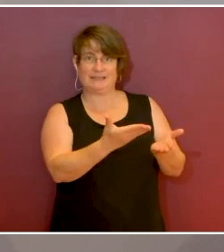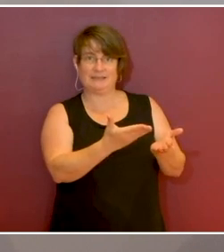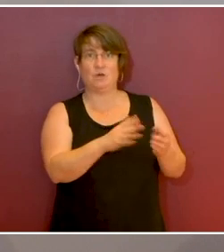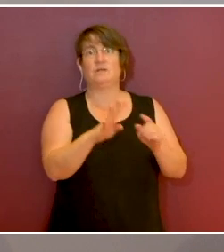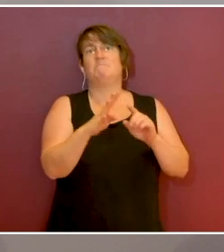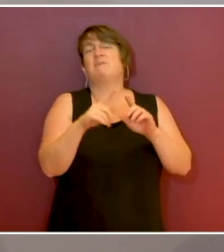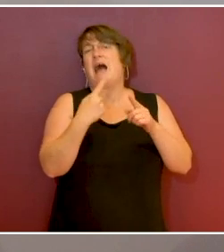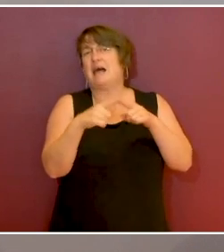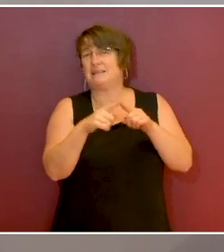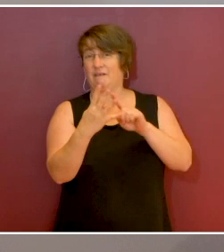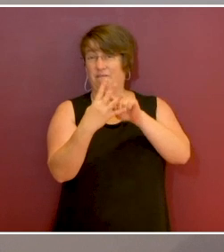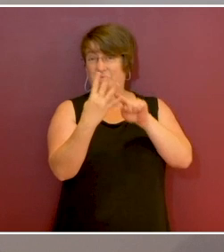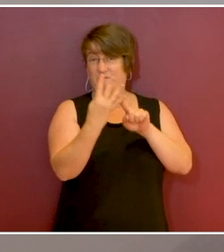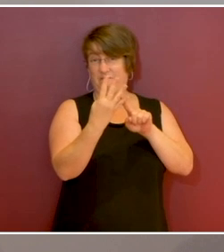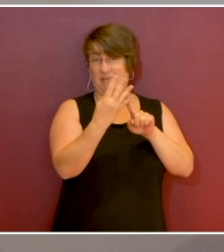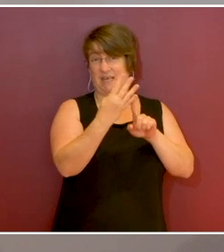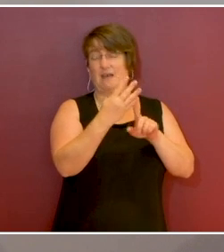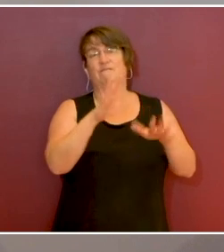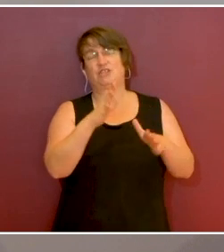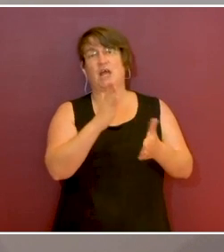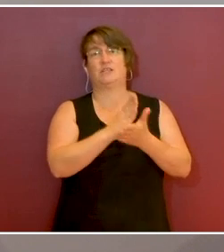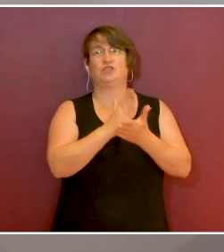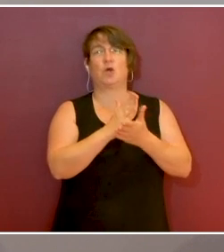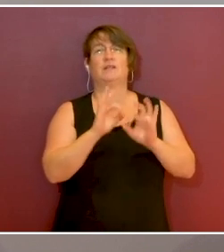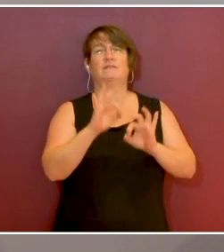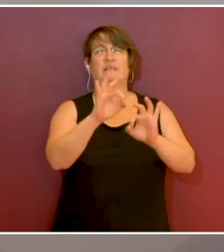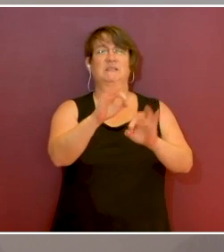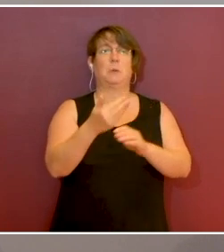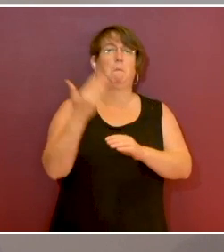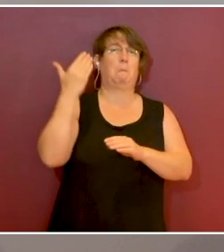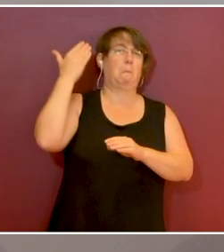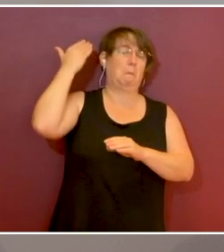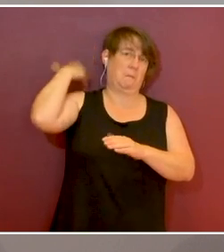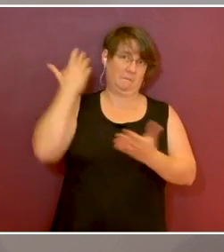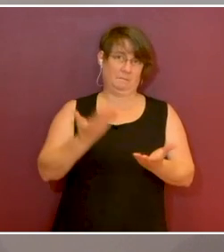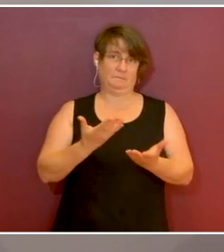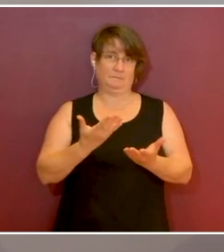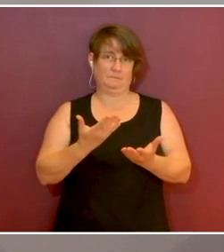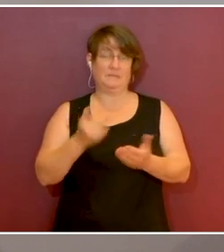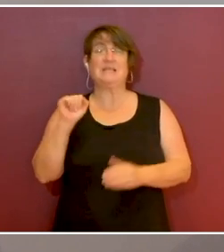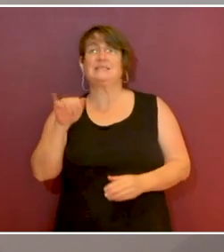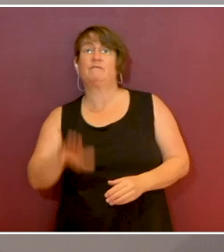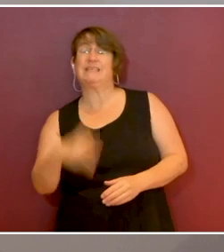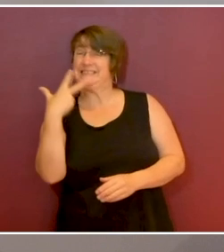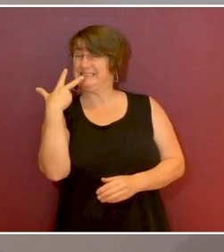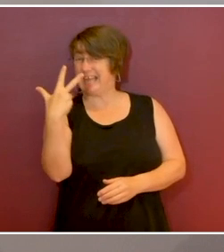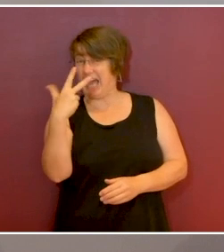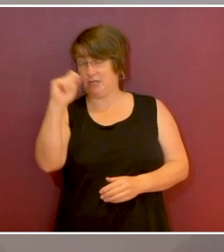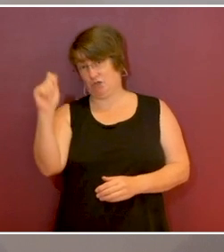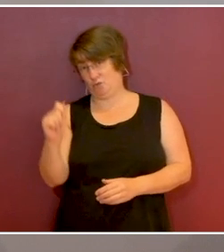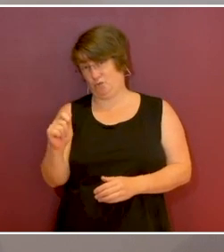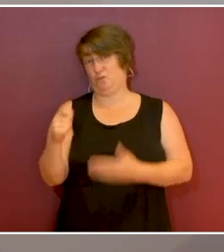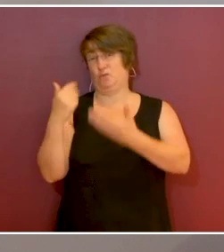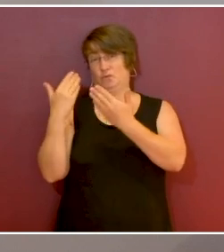ältere Infektion hatten. Dann bei der Safe Kids 3 Studie war es erfreulicherweise so, dass wir mit der